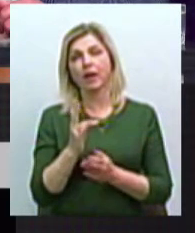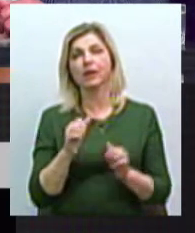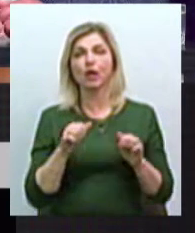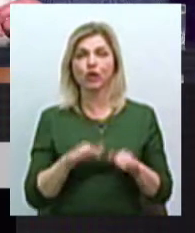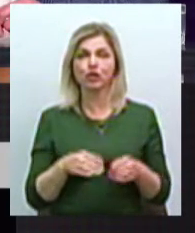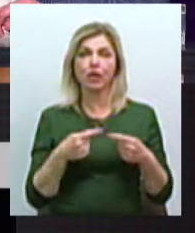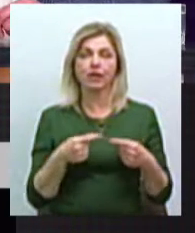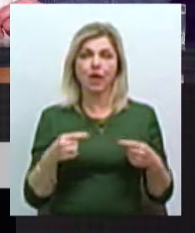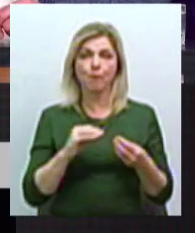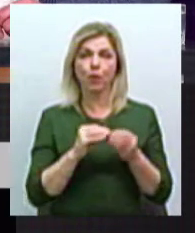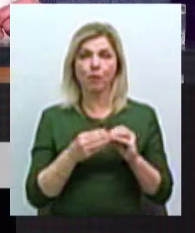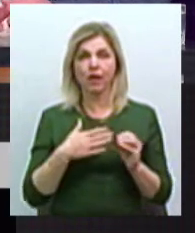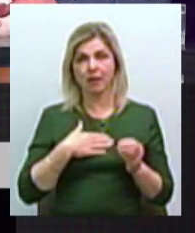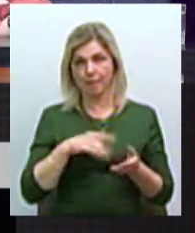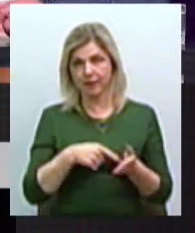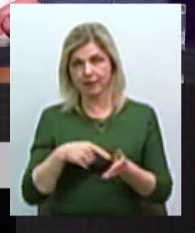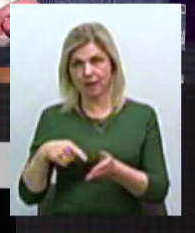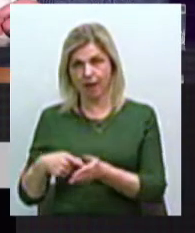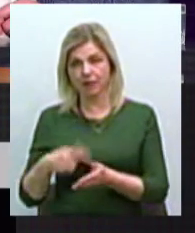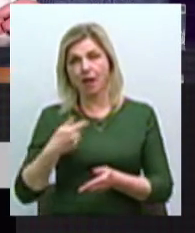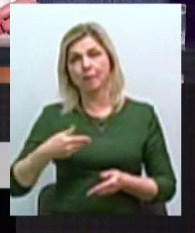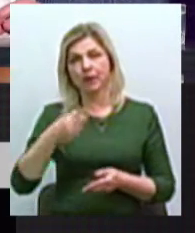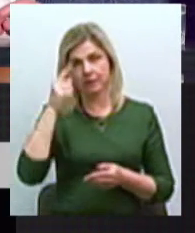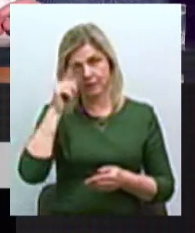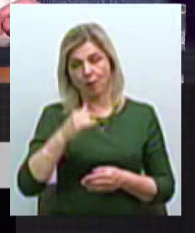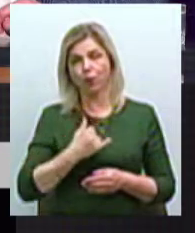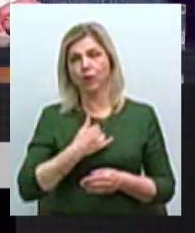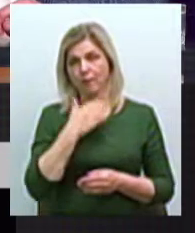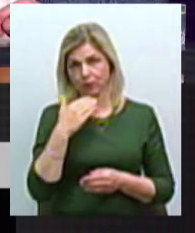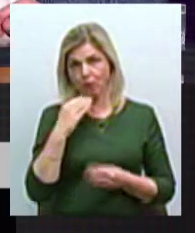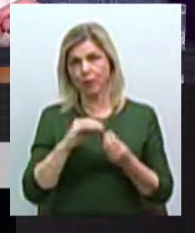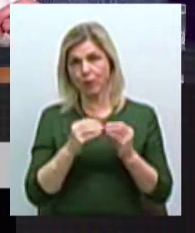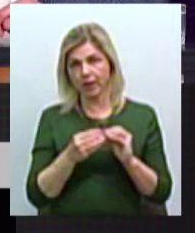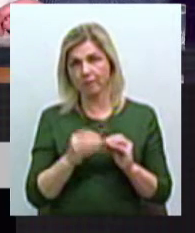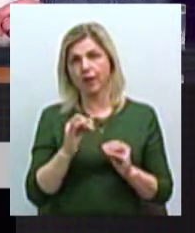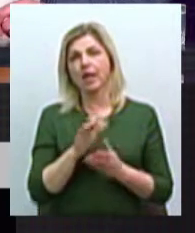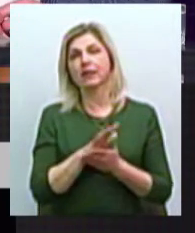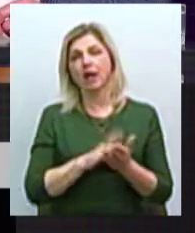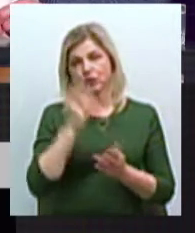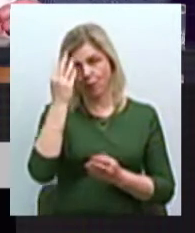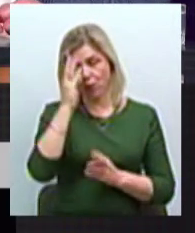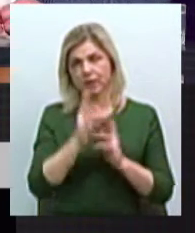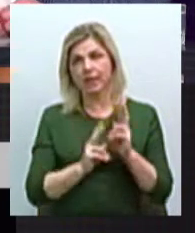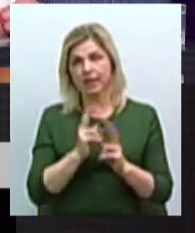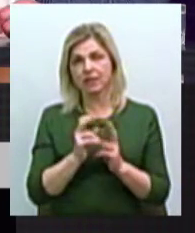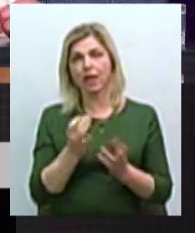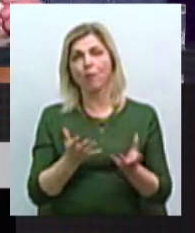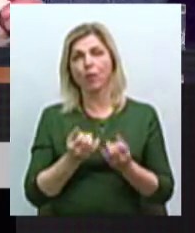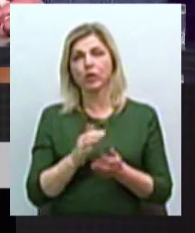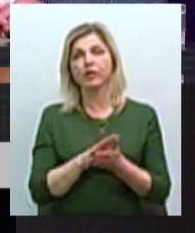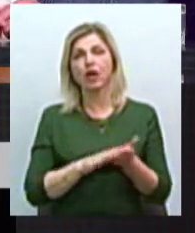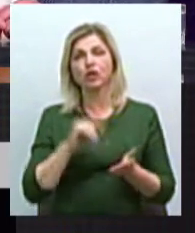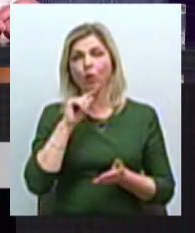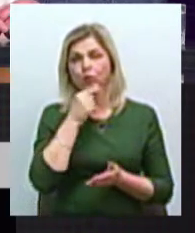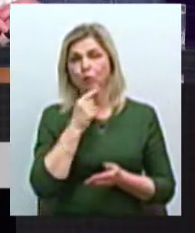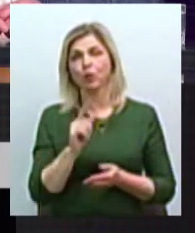інших проблем наших містян. Ми знаємо, що проблем у нас достатньо в місті, або на подальшу термомодернізацію і отримання подальшої економії задля того,